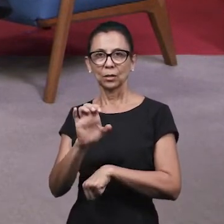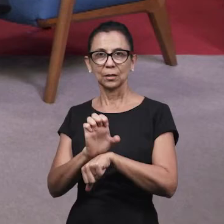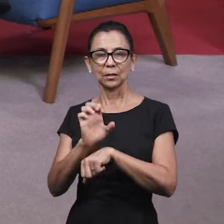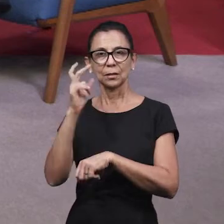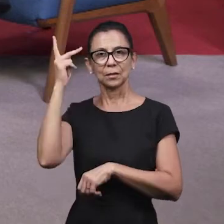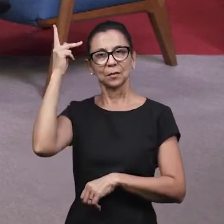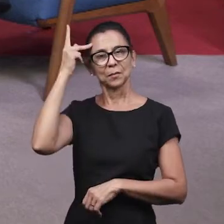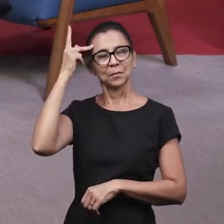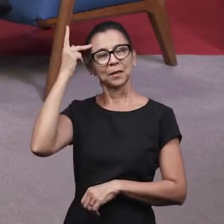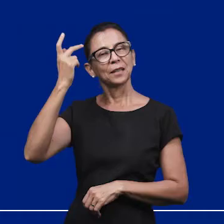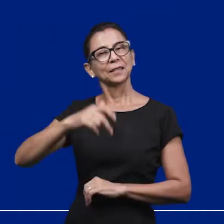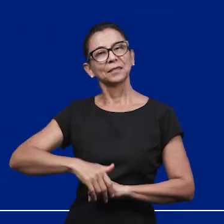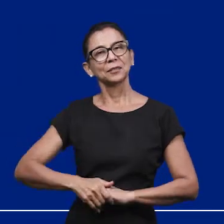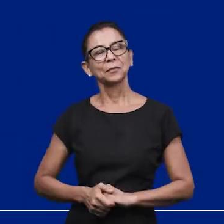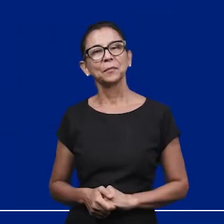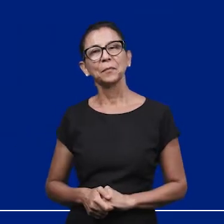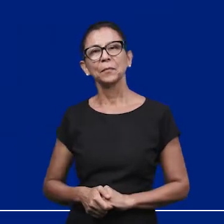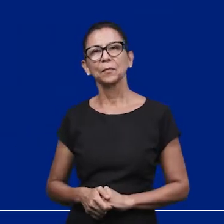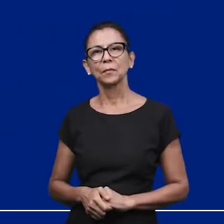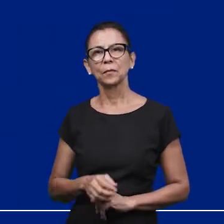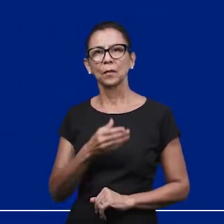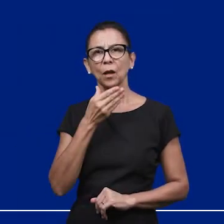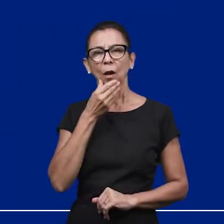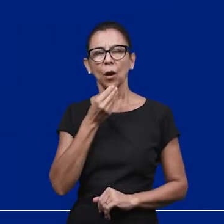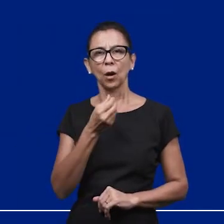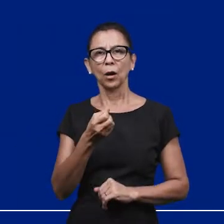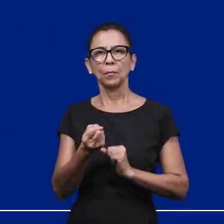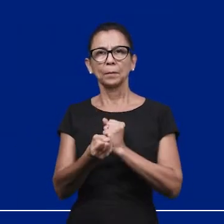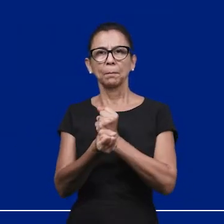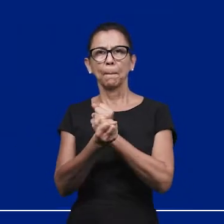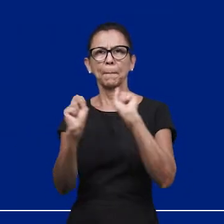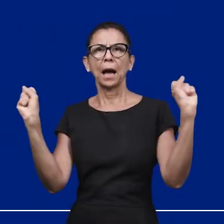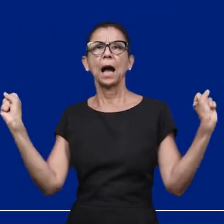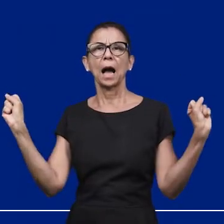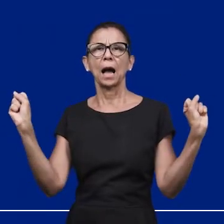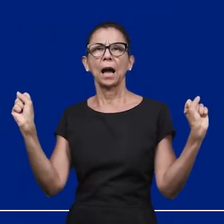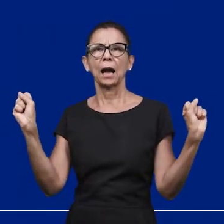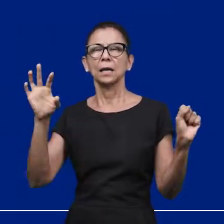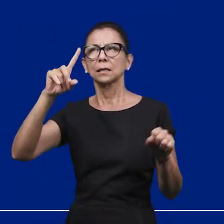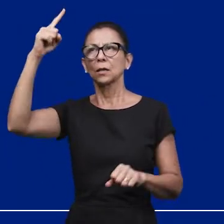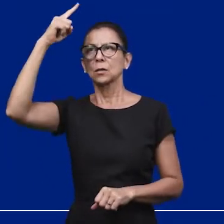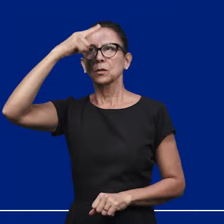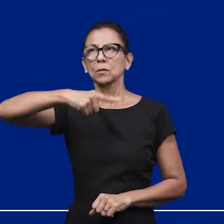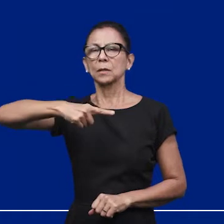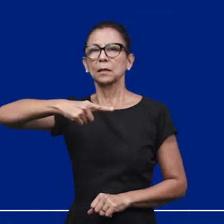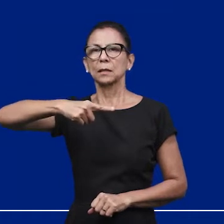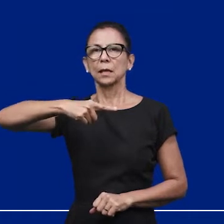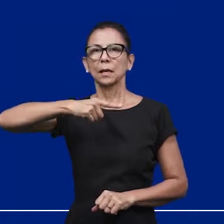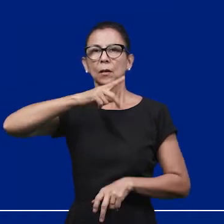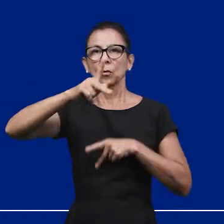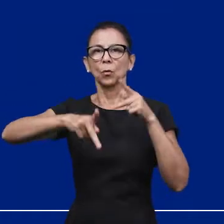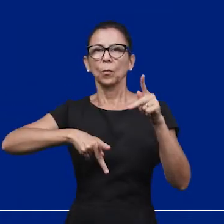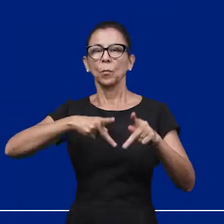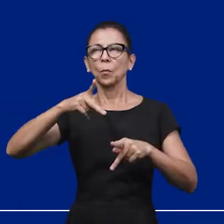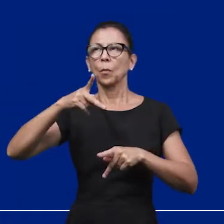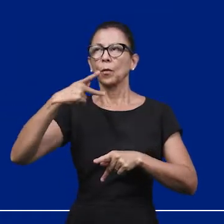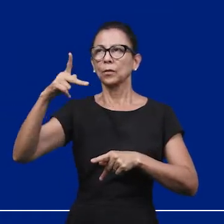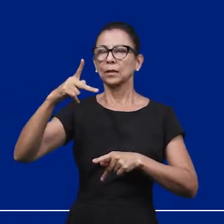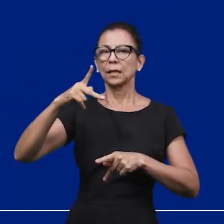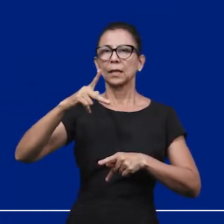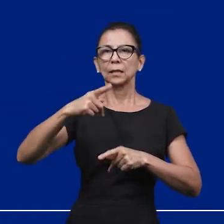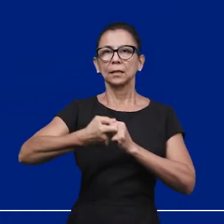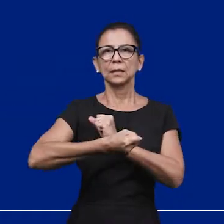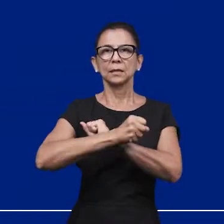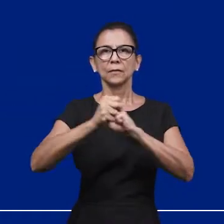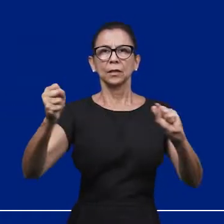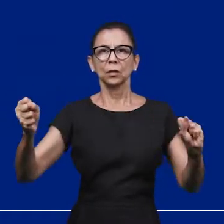dit, Samson a été le libérateur que Dieu a envoyé pour le secours de son peuple qui était opprimé par les